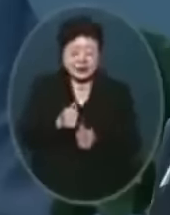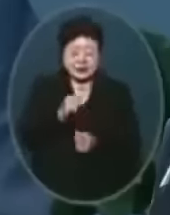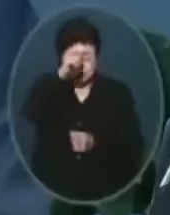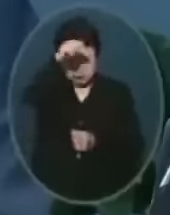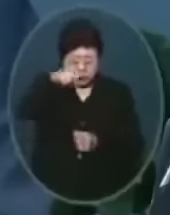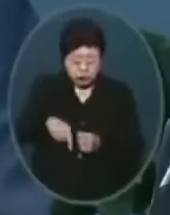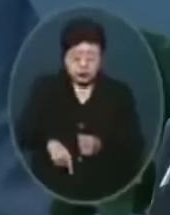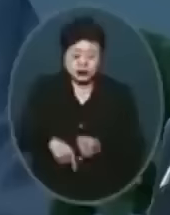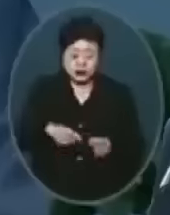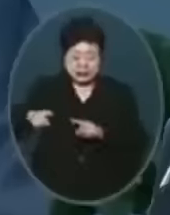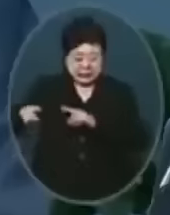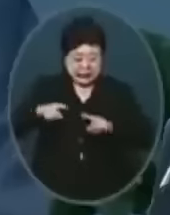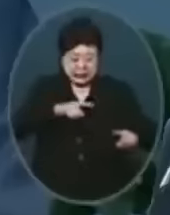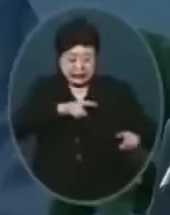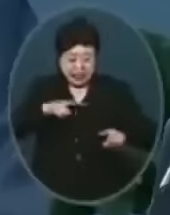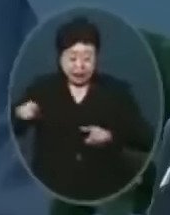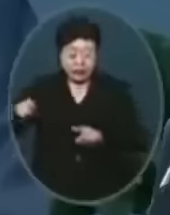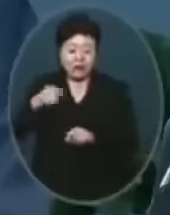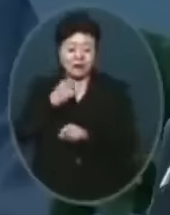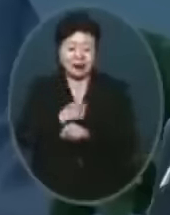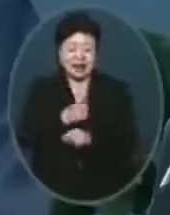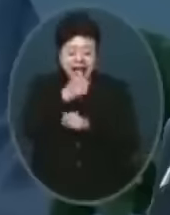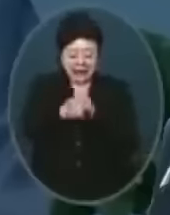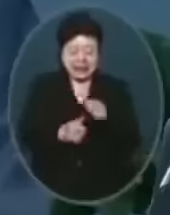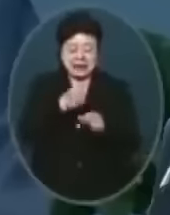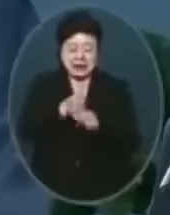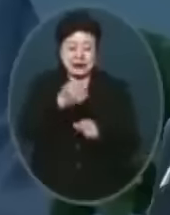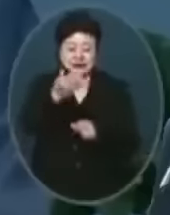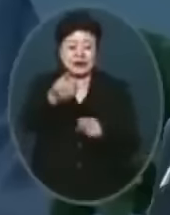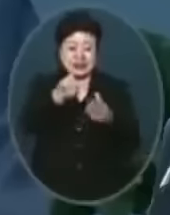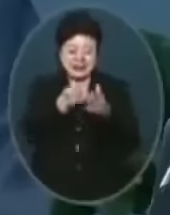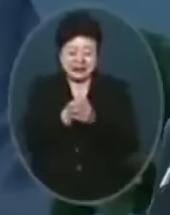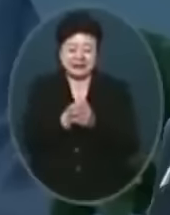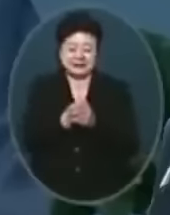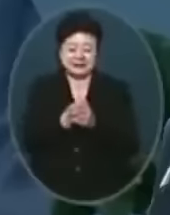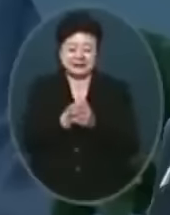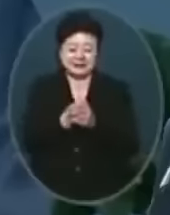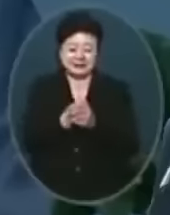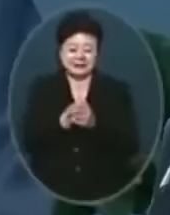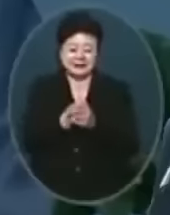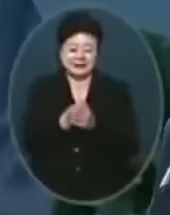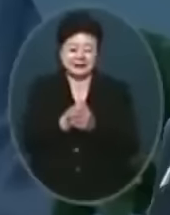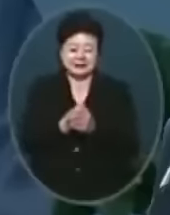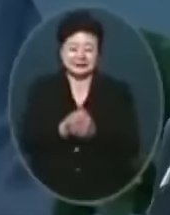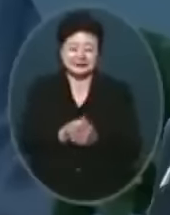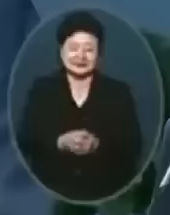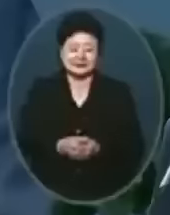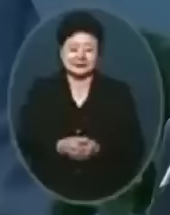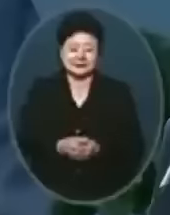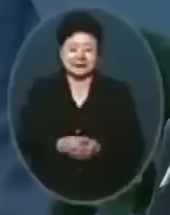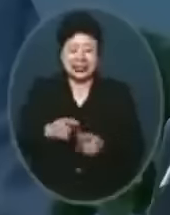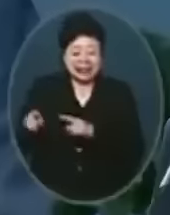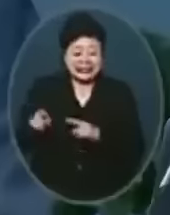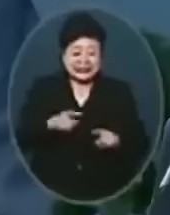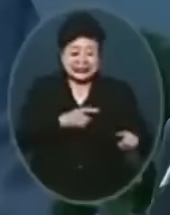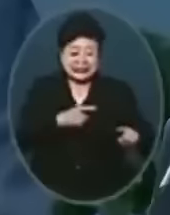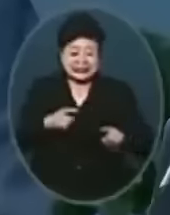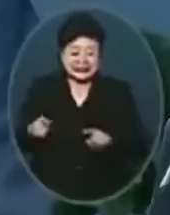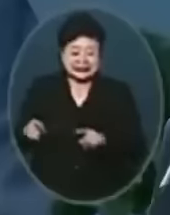우주를 다스리라고 하나님처럼 하시기 때문에 여기에